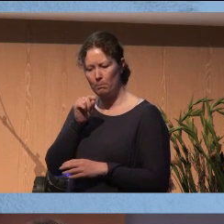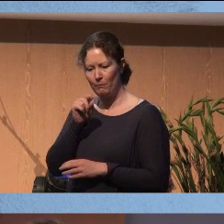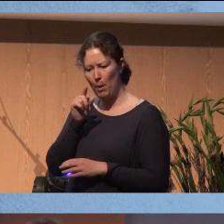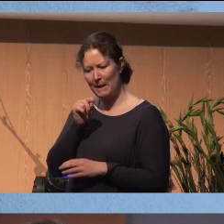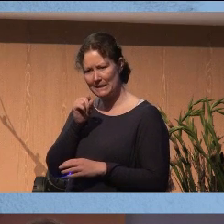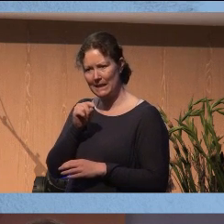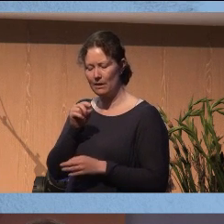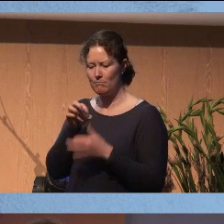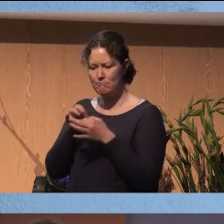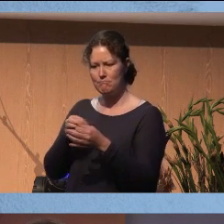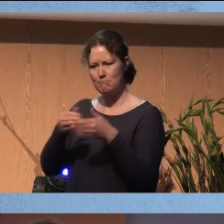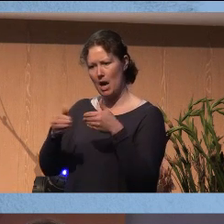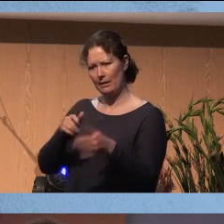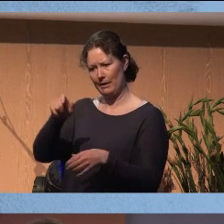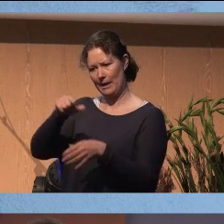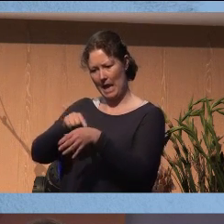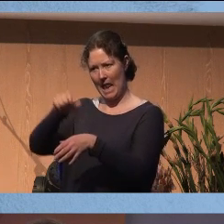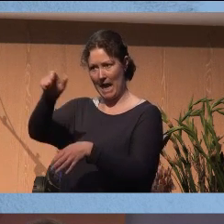lege.